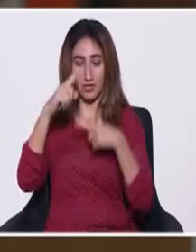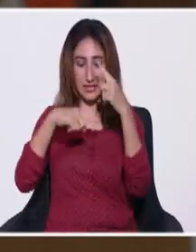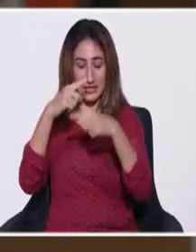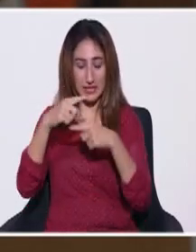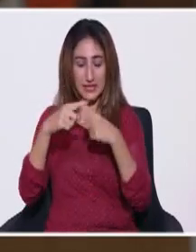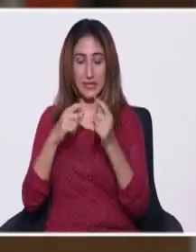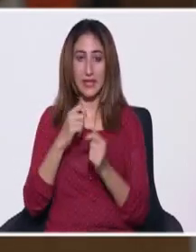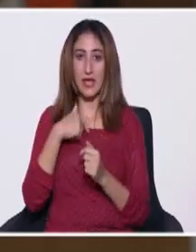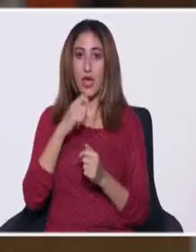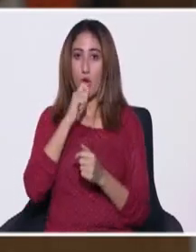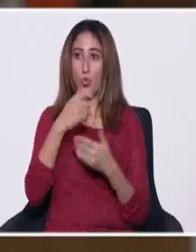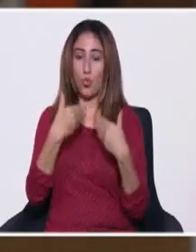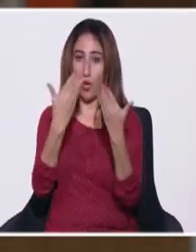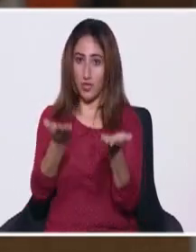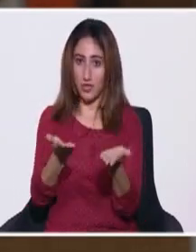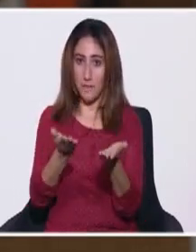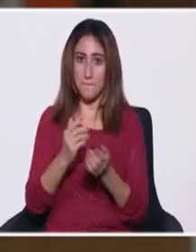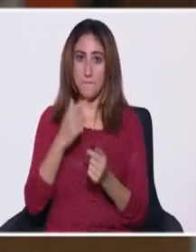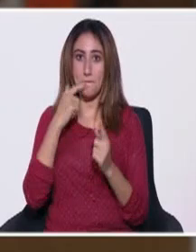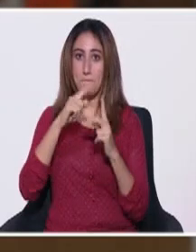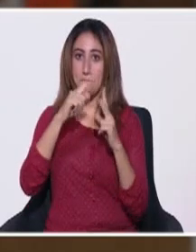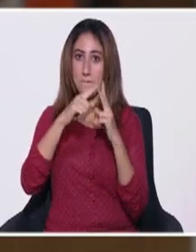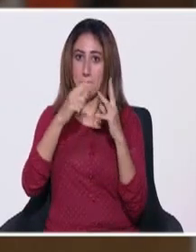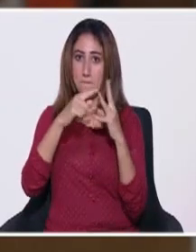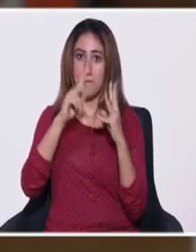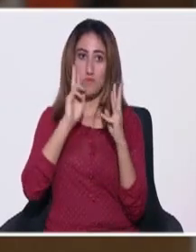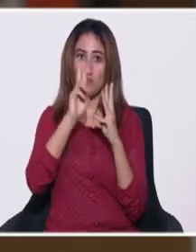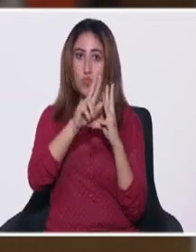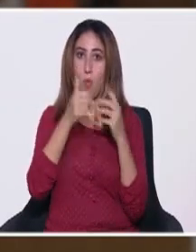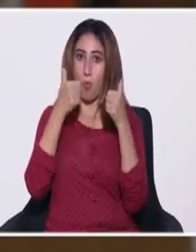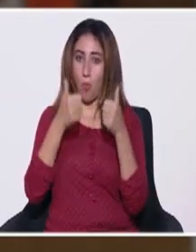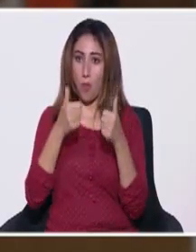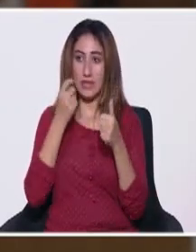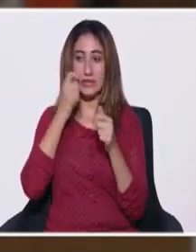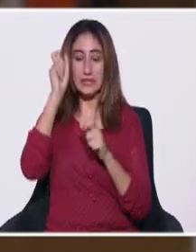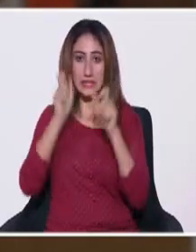التي نقدم فيها نماذج قيمه